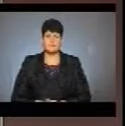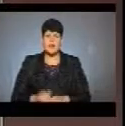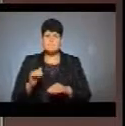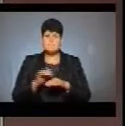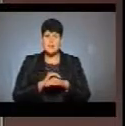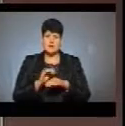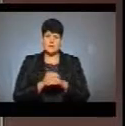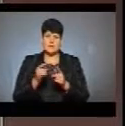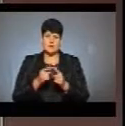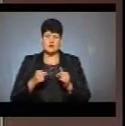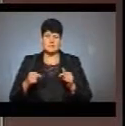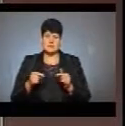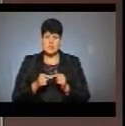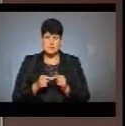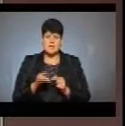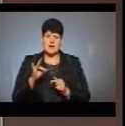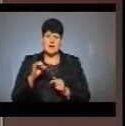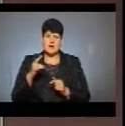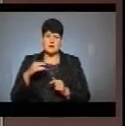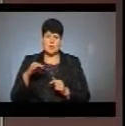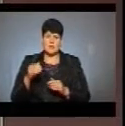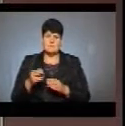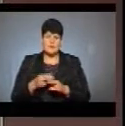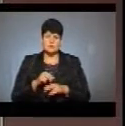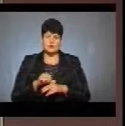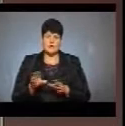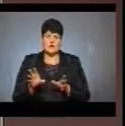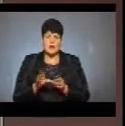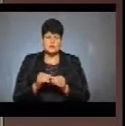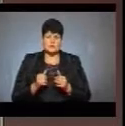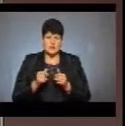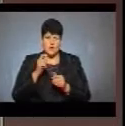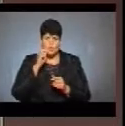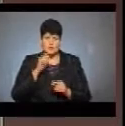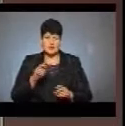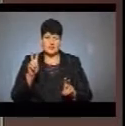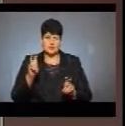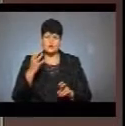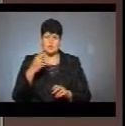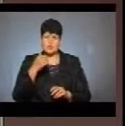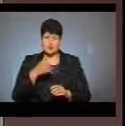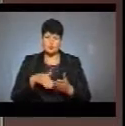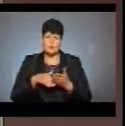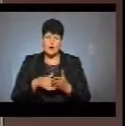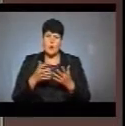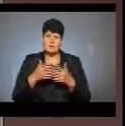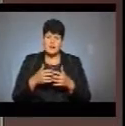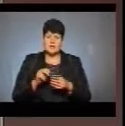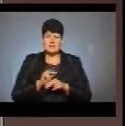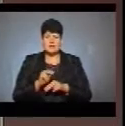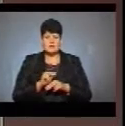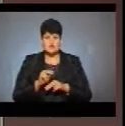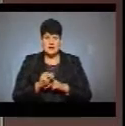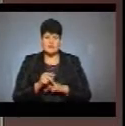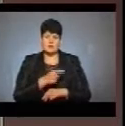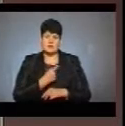Благодійні організації «Радіологи без кордонів» та «Разом для України» 4 роки допомагають обладнанням та навчанням спеціалістів у